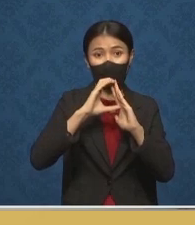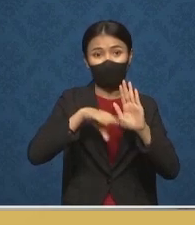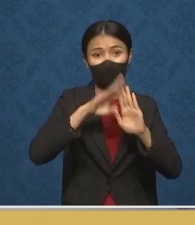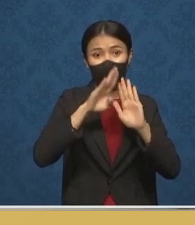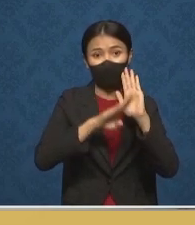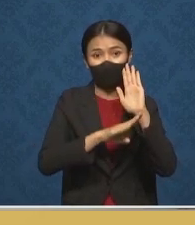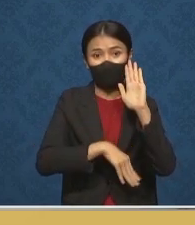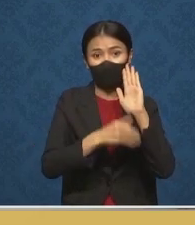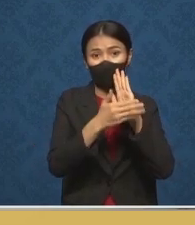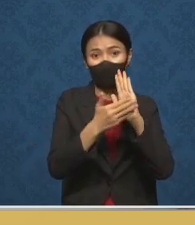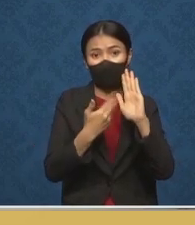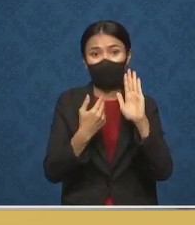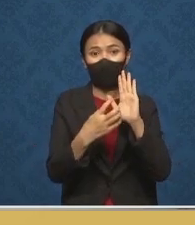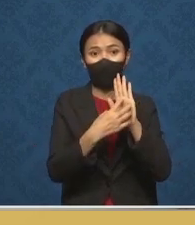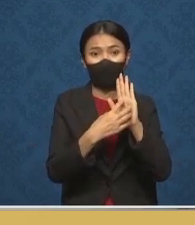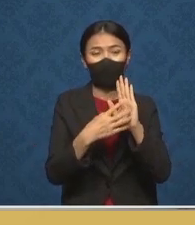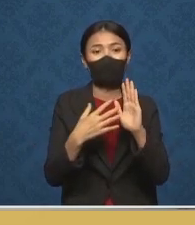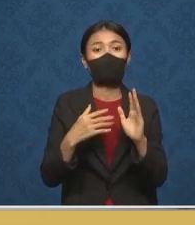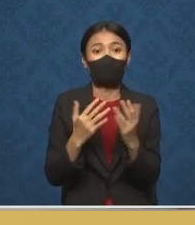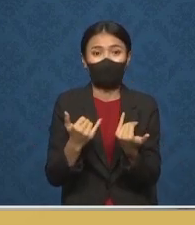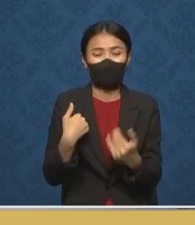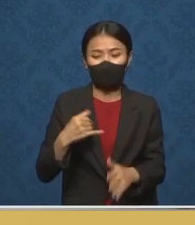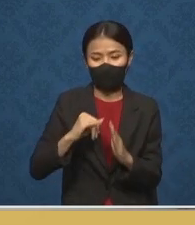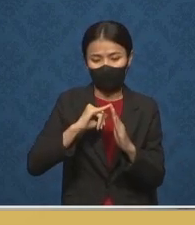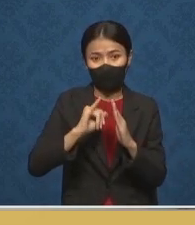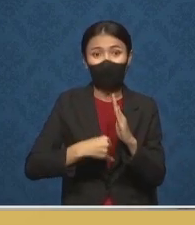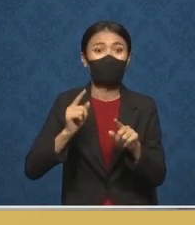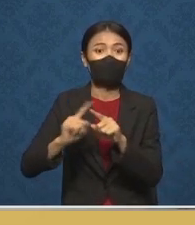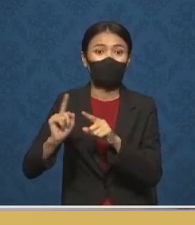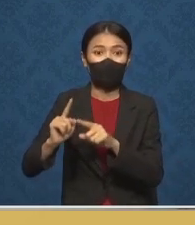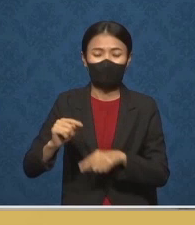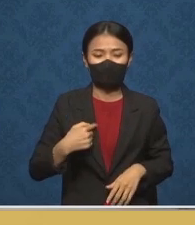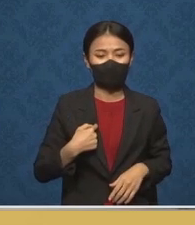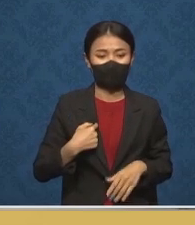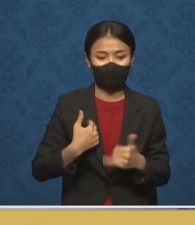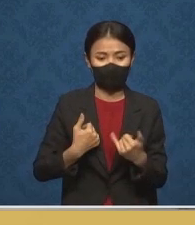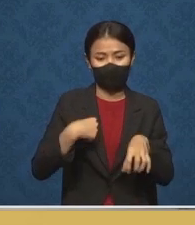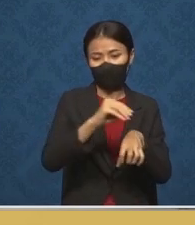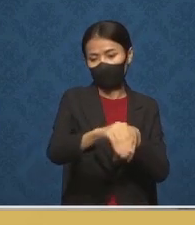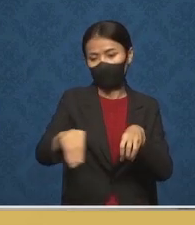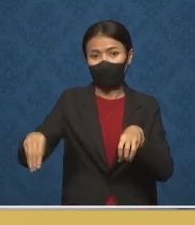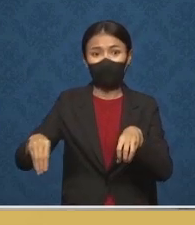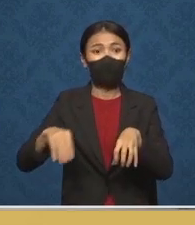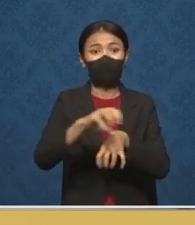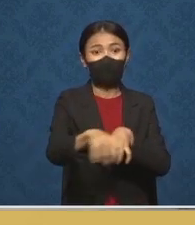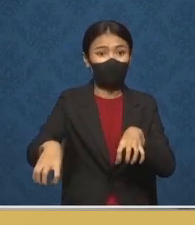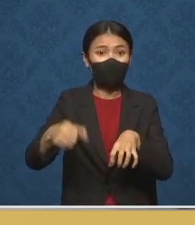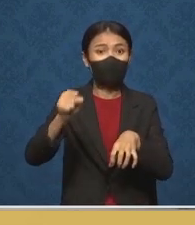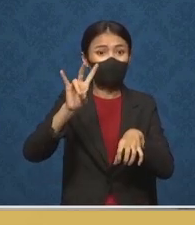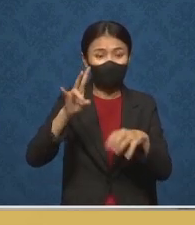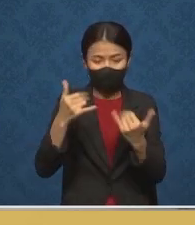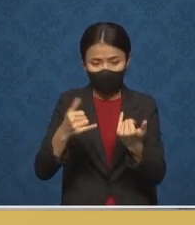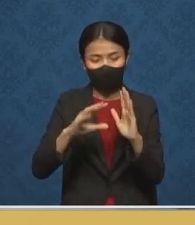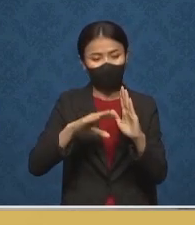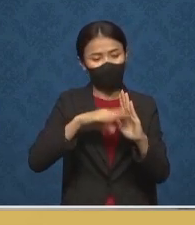ที่มีหน่วยไปอยู่ในจังหวัดต่างๆเนี่ย17 ส่วนกลางปรากฏว่าส่